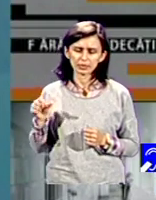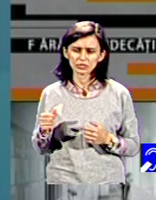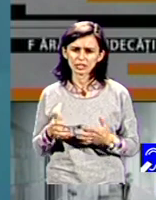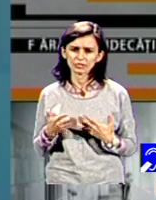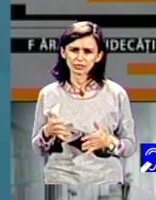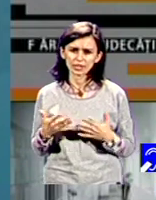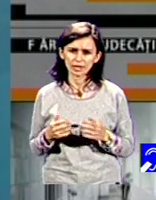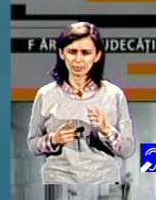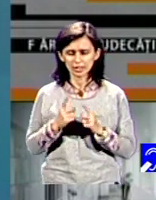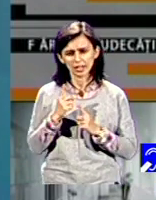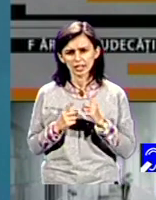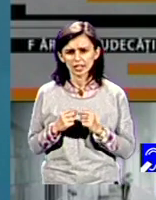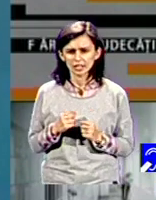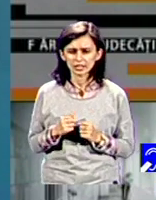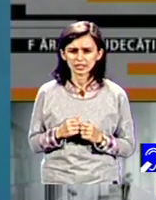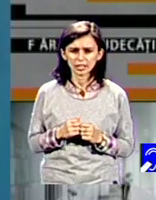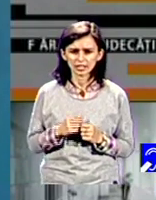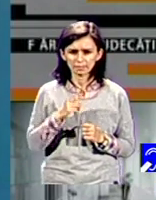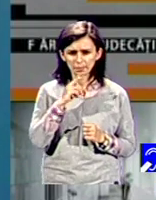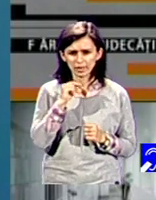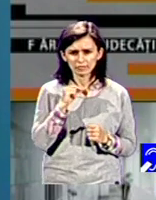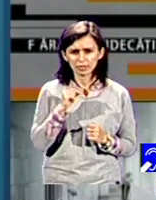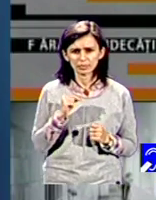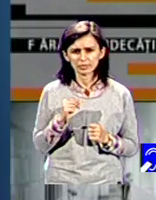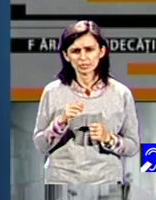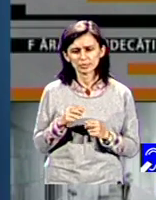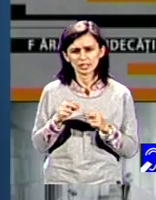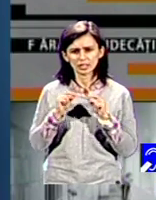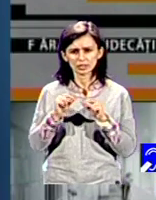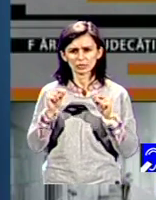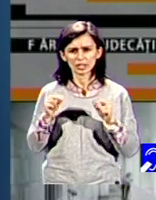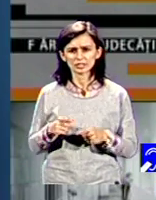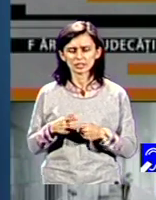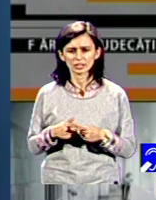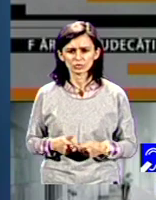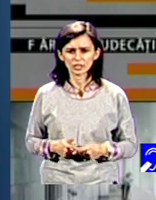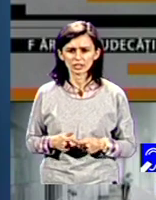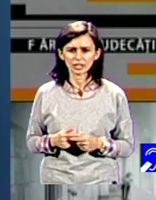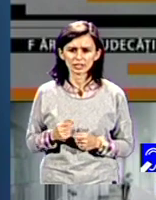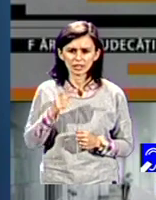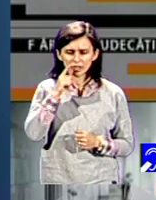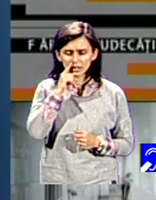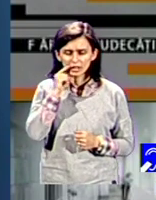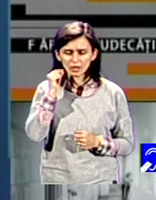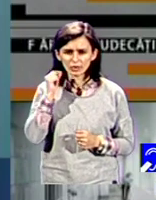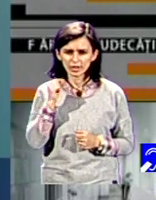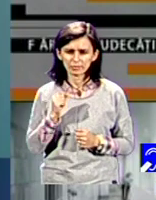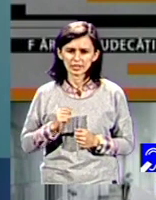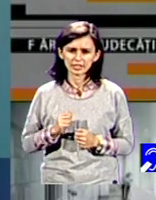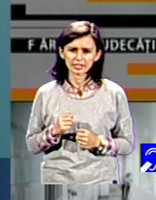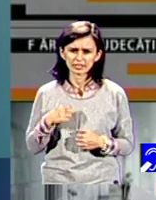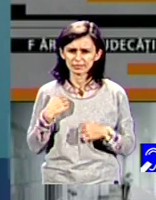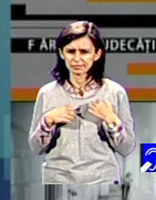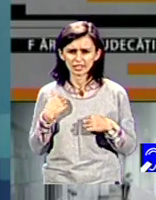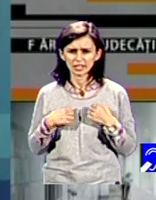adăugăm în discuție Educație și sexualitate lumea te inflamează lucrurile încep să o ia razna Dacă adăugăm